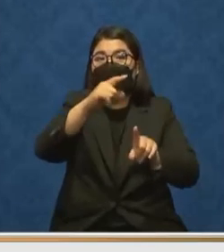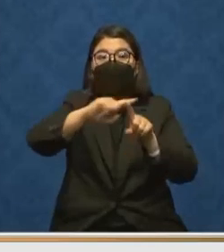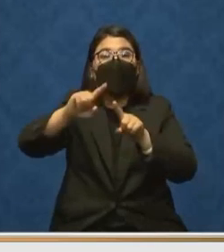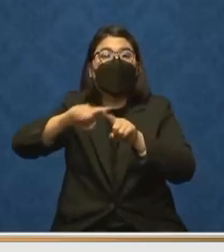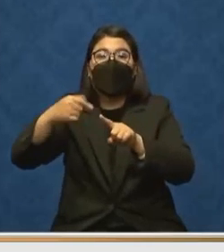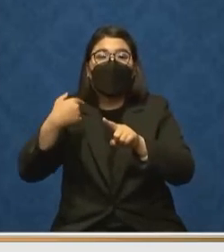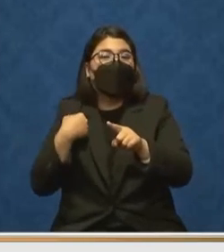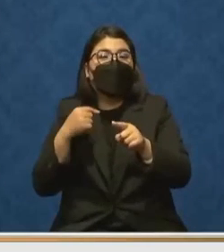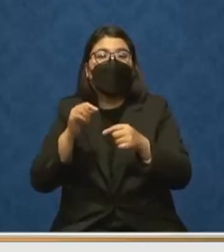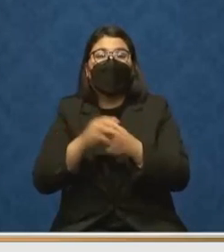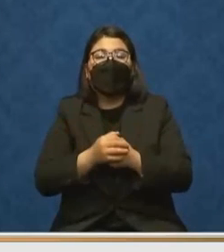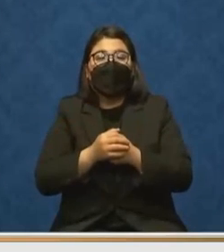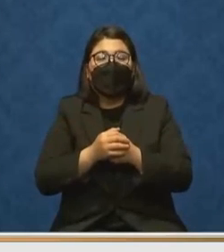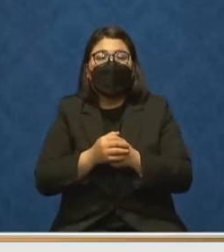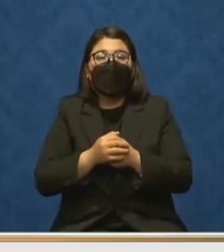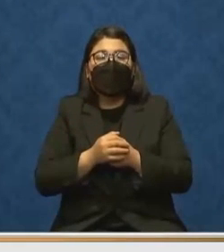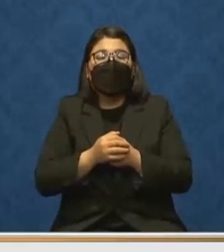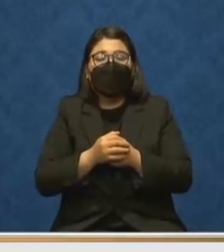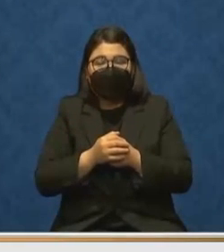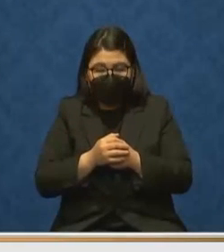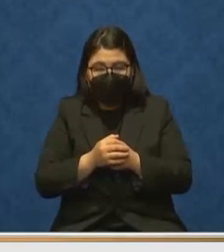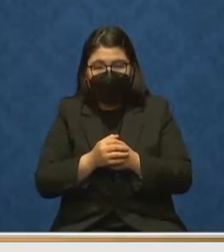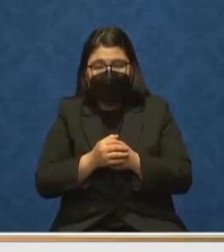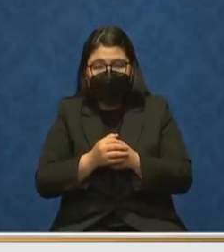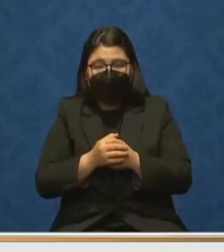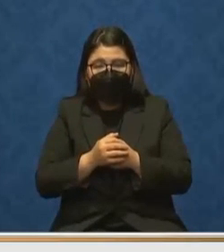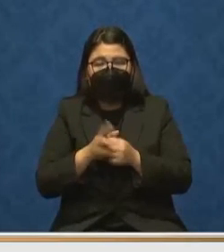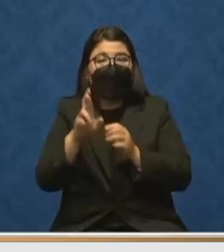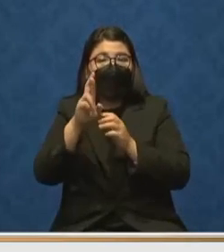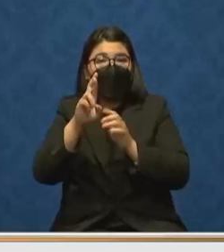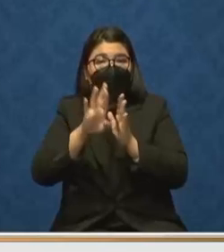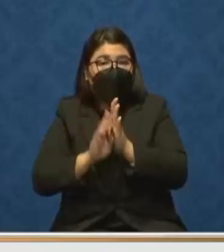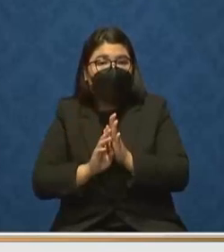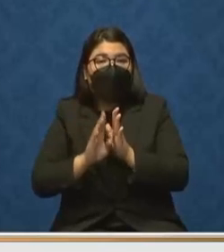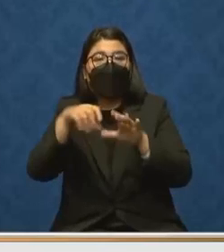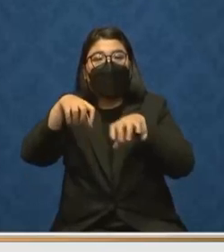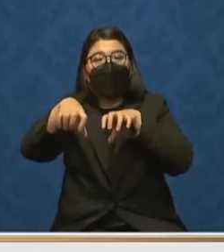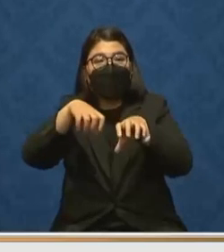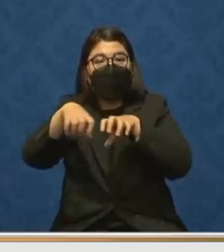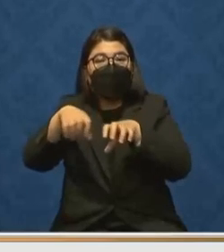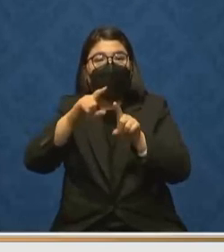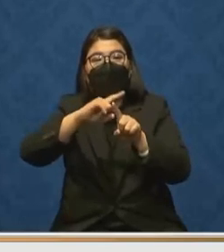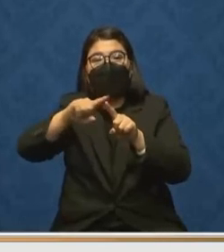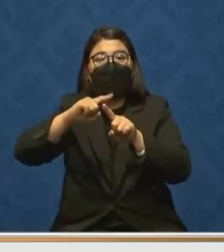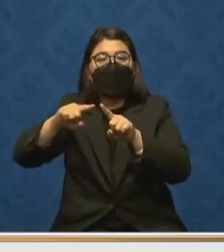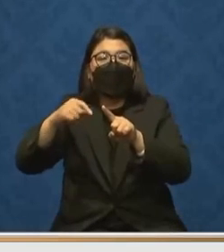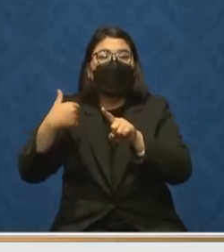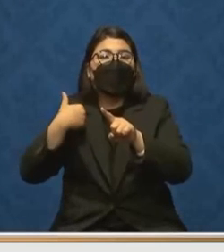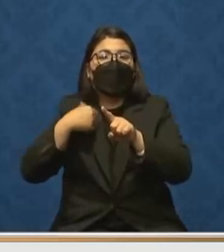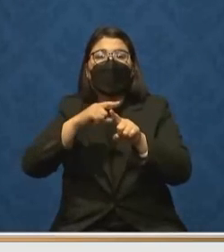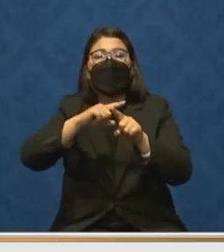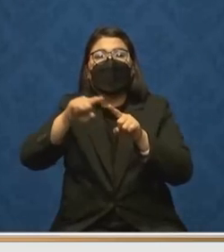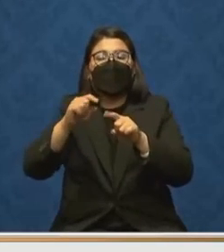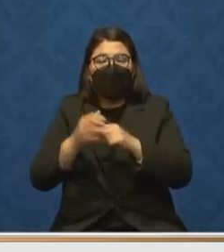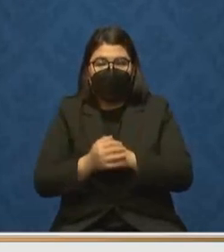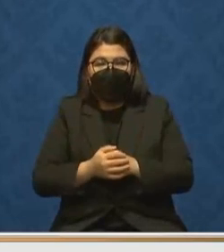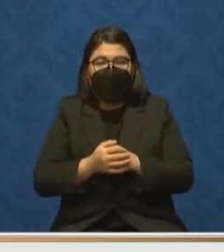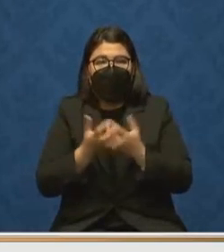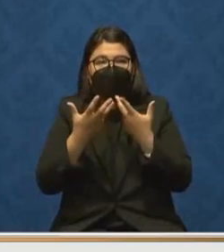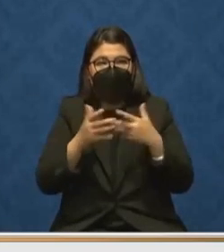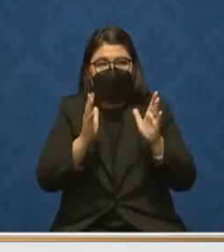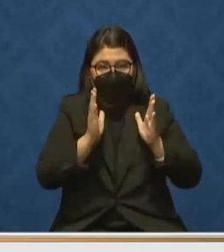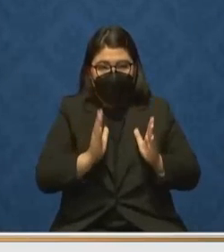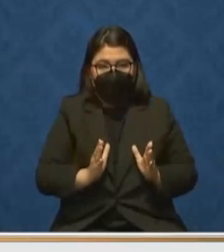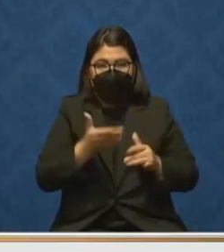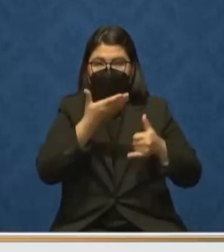ถึงรวมทั้งการพัฒนารูปแบบการกำกับดูแลและบริหารจัดการระบบตัวร่วมการพัฒนาบุคลากรเพื่อร